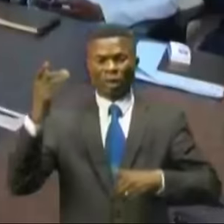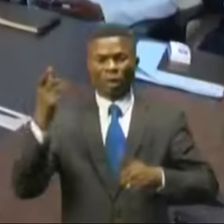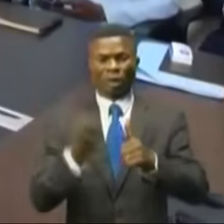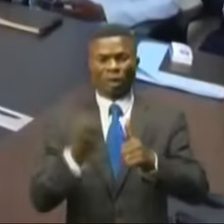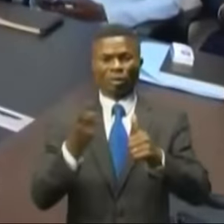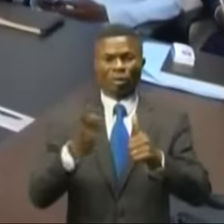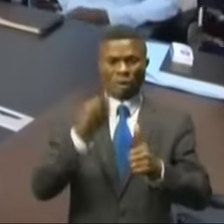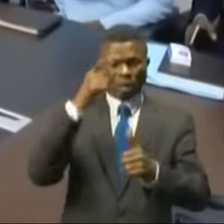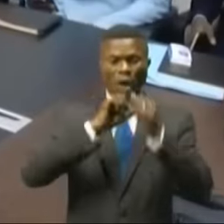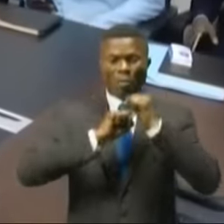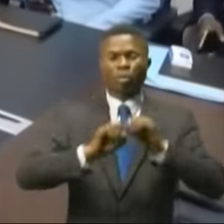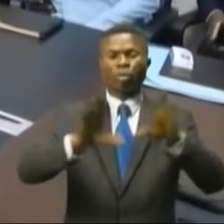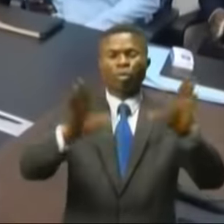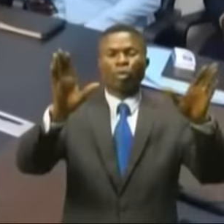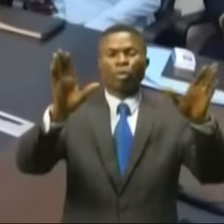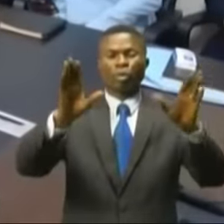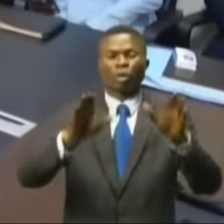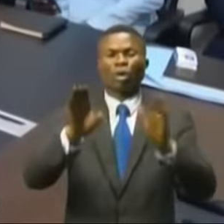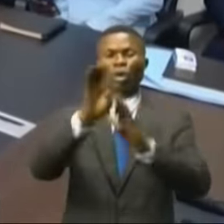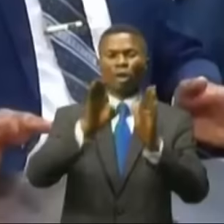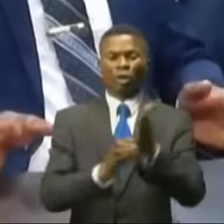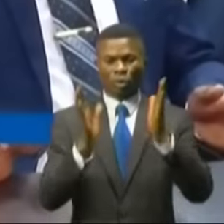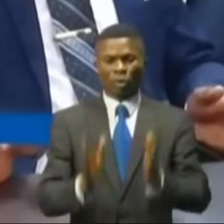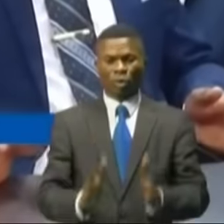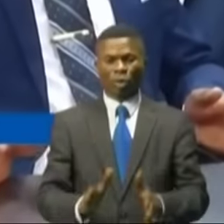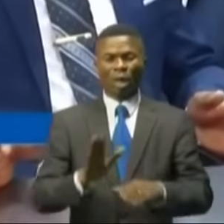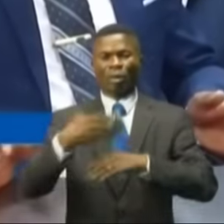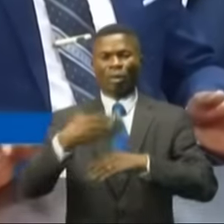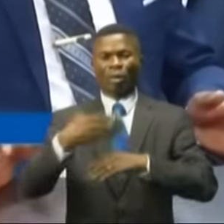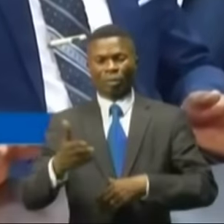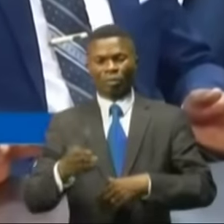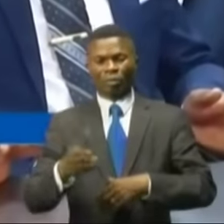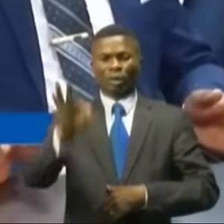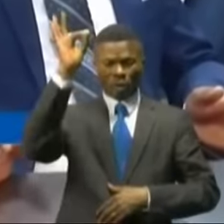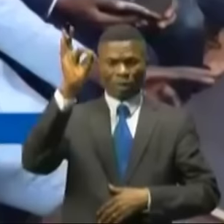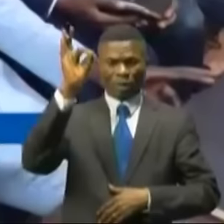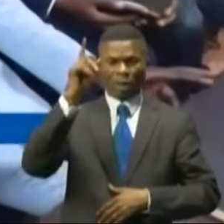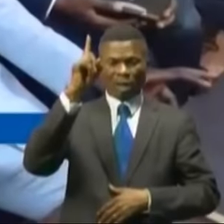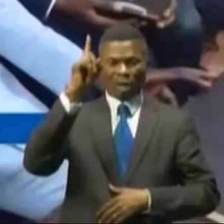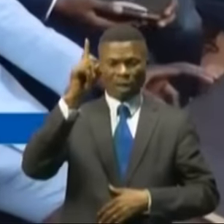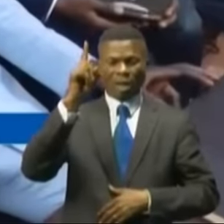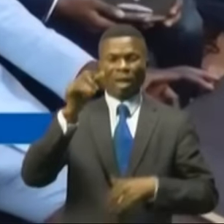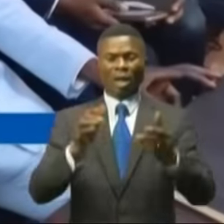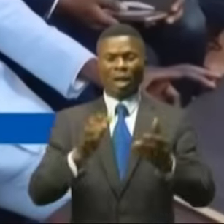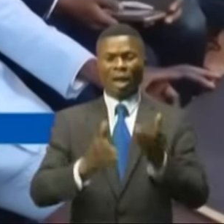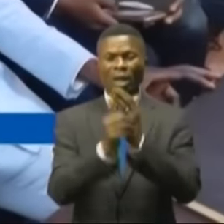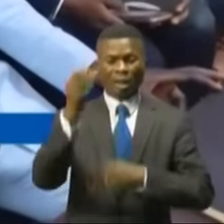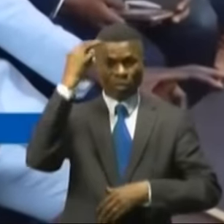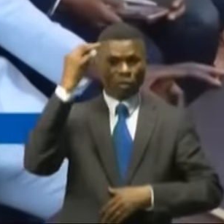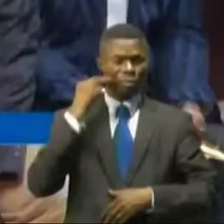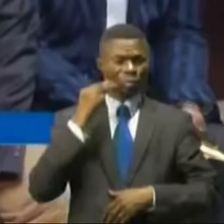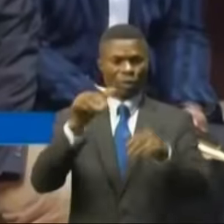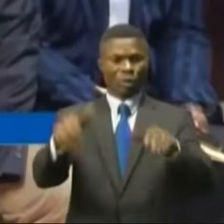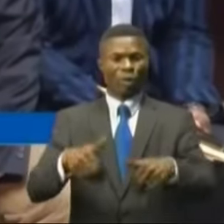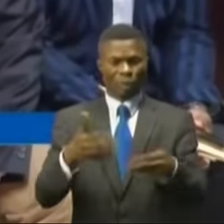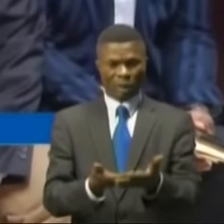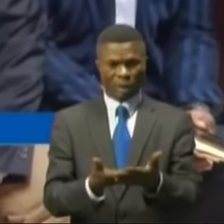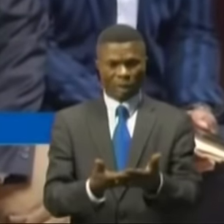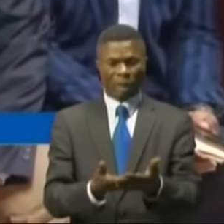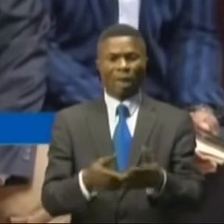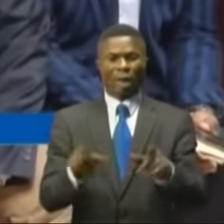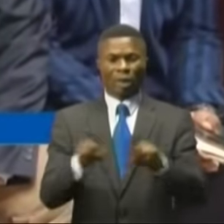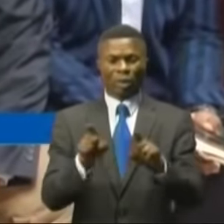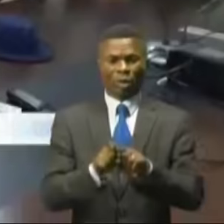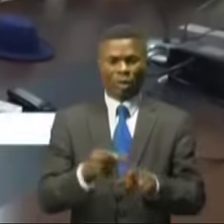la promulgation du Code des ingénieurs, ensuite la nomination de l'un de leurs en qualité du ministre de l'Agriculture, en la personne